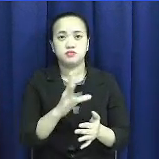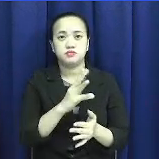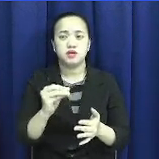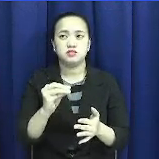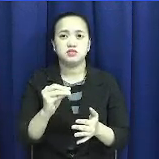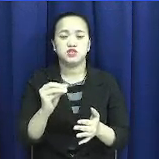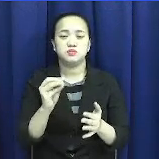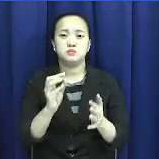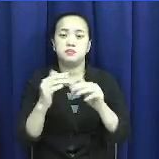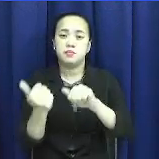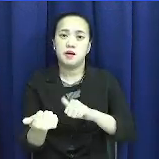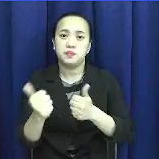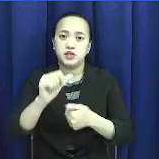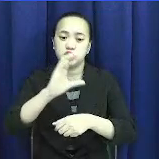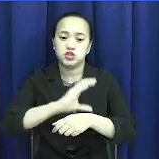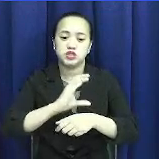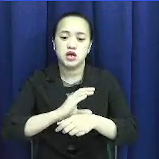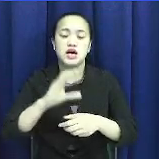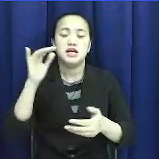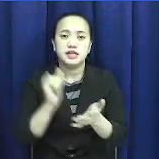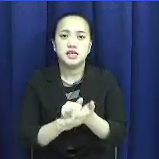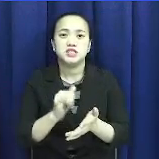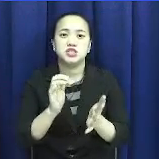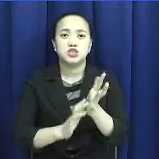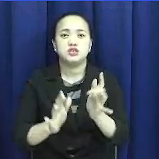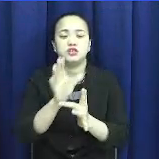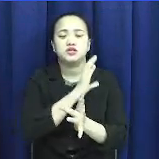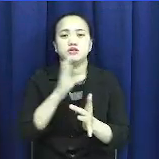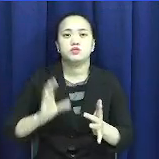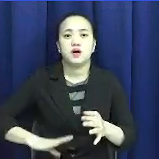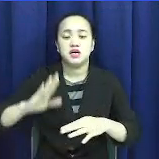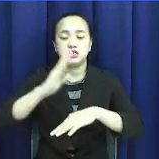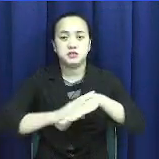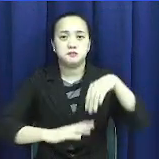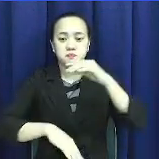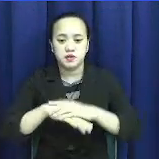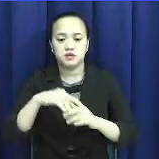built? So merong mga katuruan behind that principles or behind that